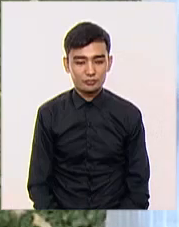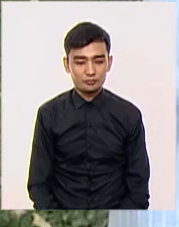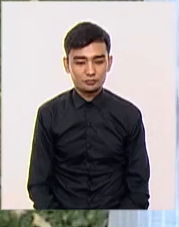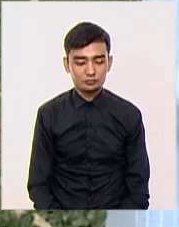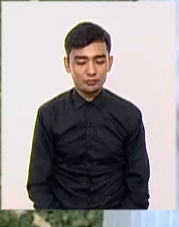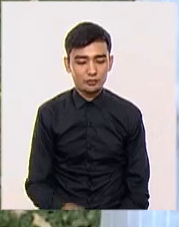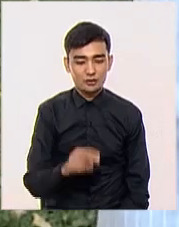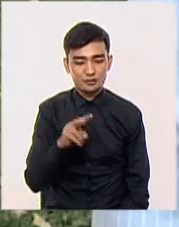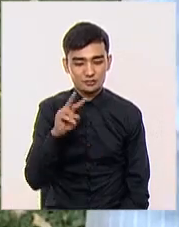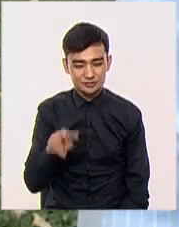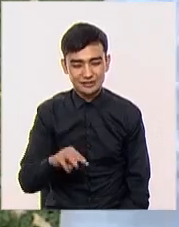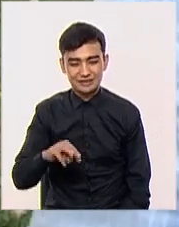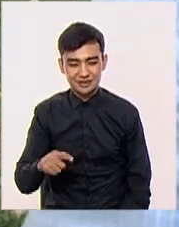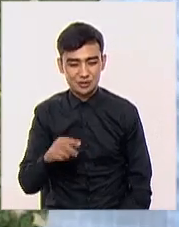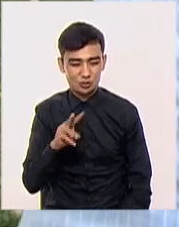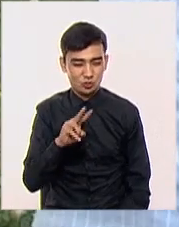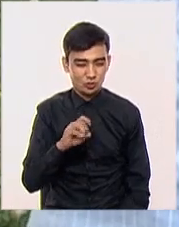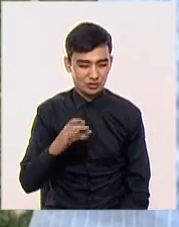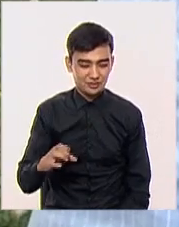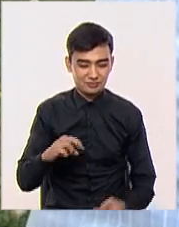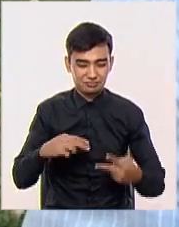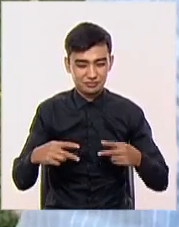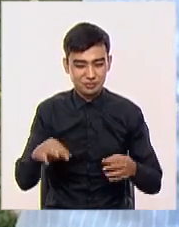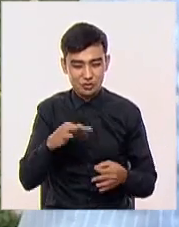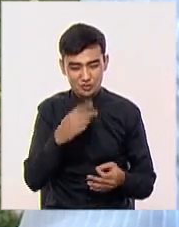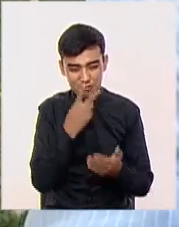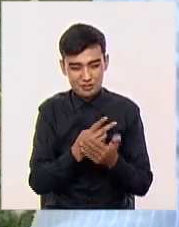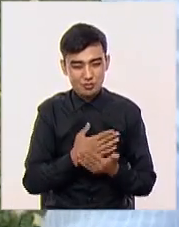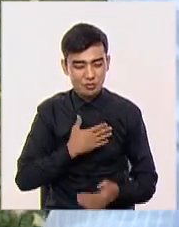Курс тенге зависит от многих показателей. Это